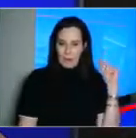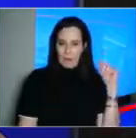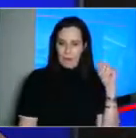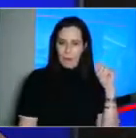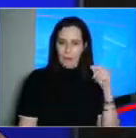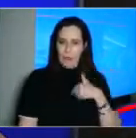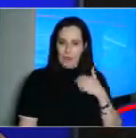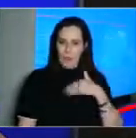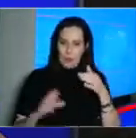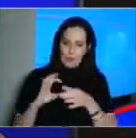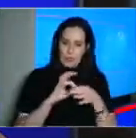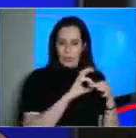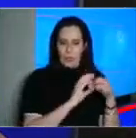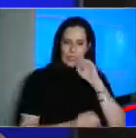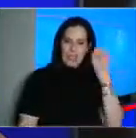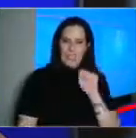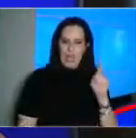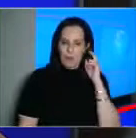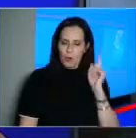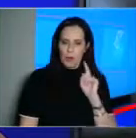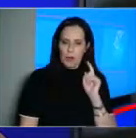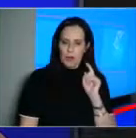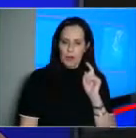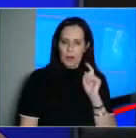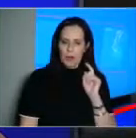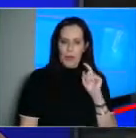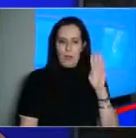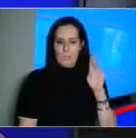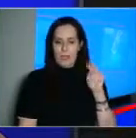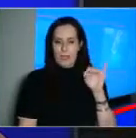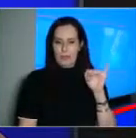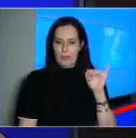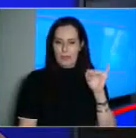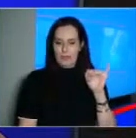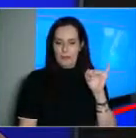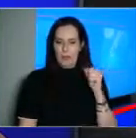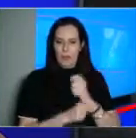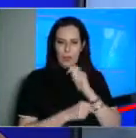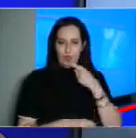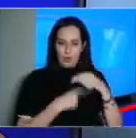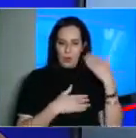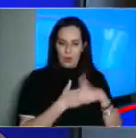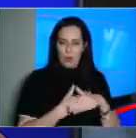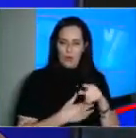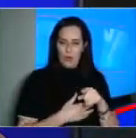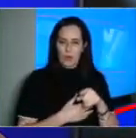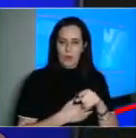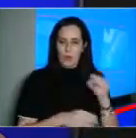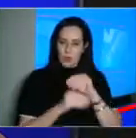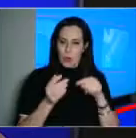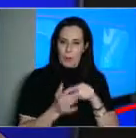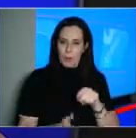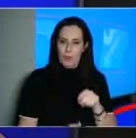ממנו. אנחנו... לא, אבל הוא בסקייפ, זאת הבעיה שלי. בני... כולל רעיונות שנעשו בשנים האחרונות, ומשתמש